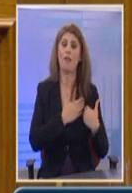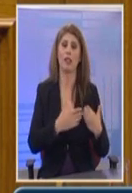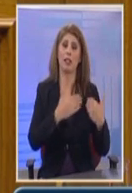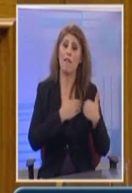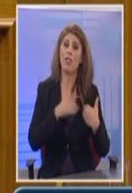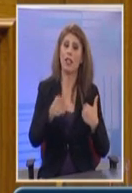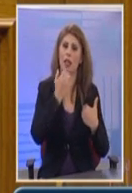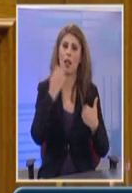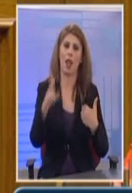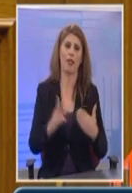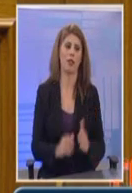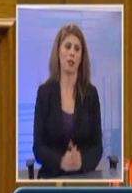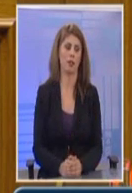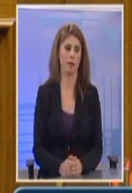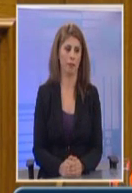ευθύνη για τα λάθη σας.